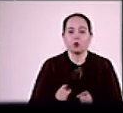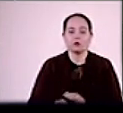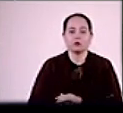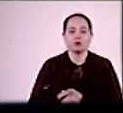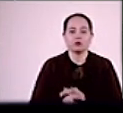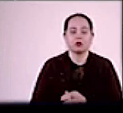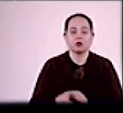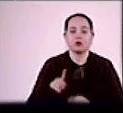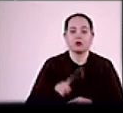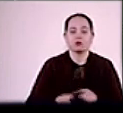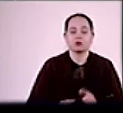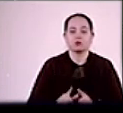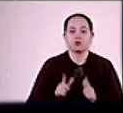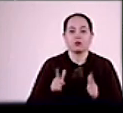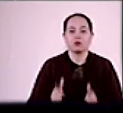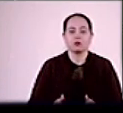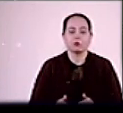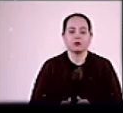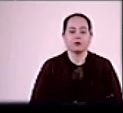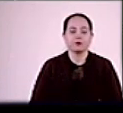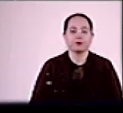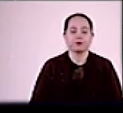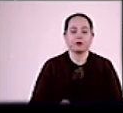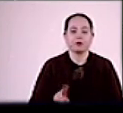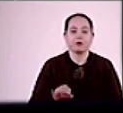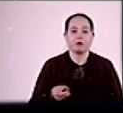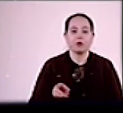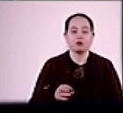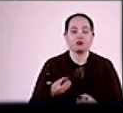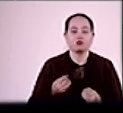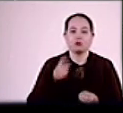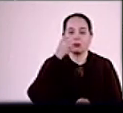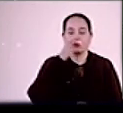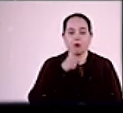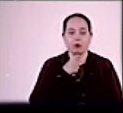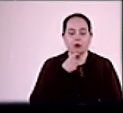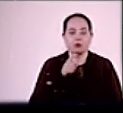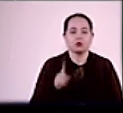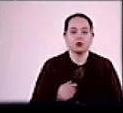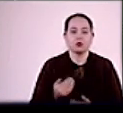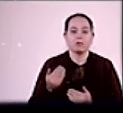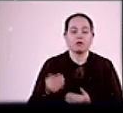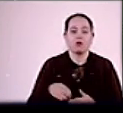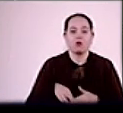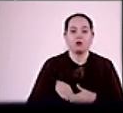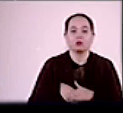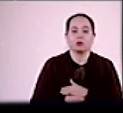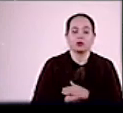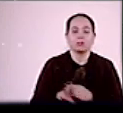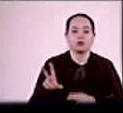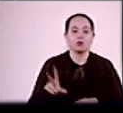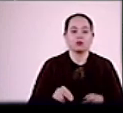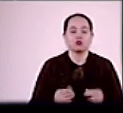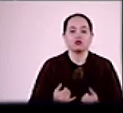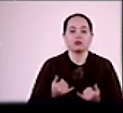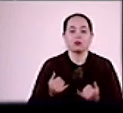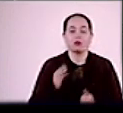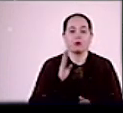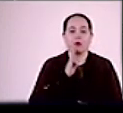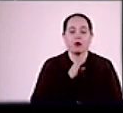сбежать, родители согласились. Петя еще не понимал, что его отъезд означает для